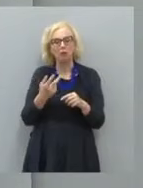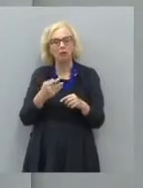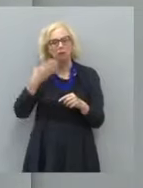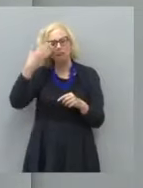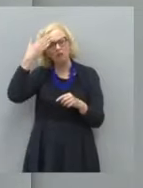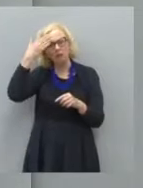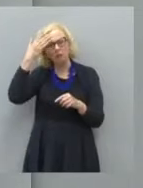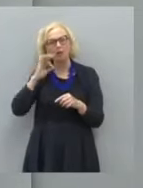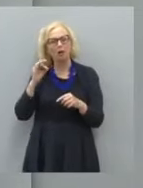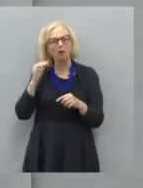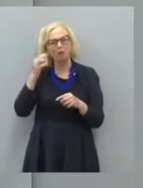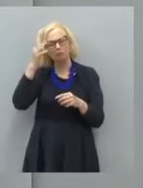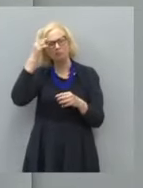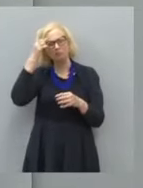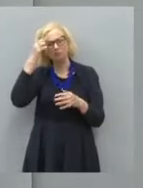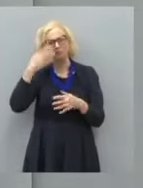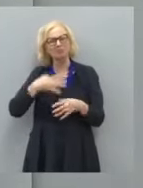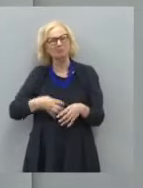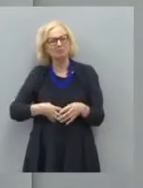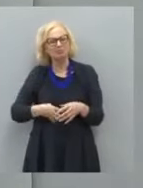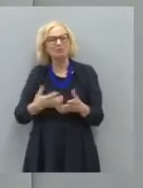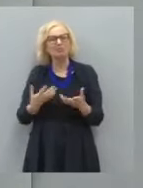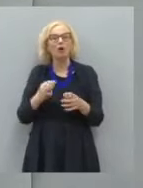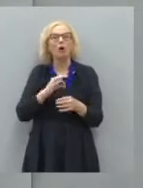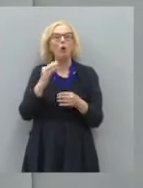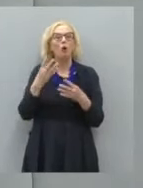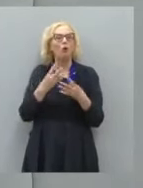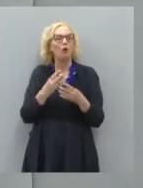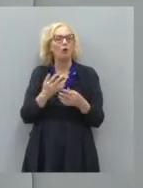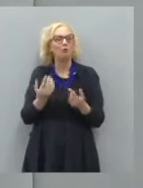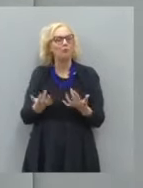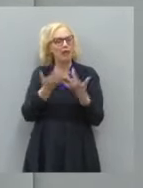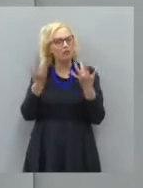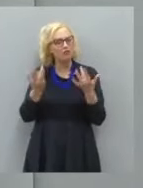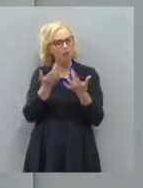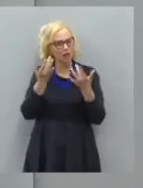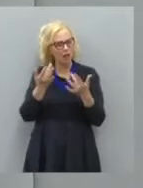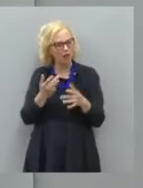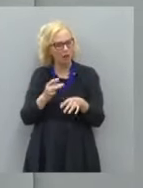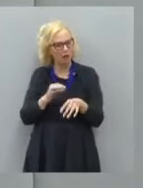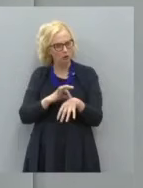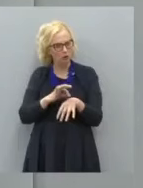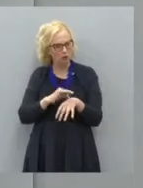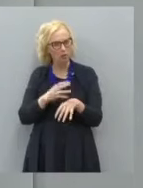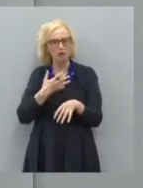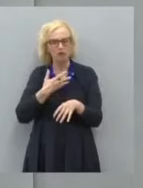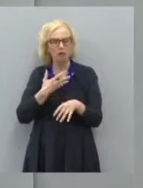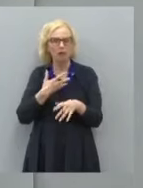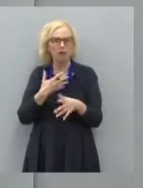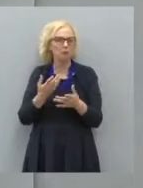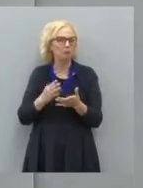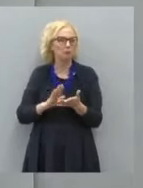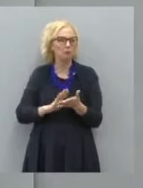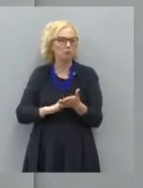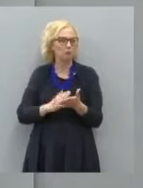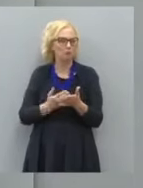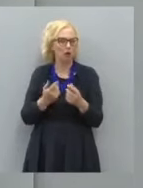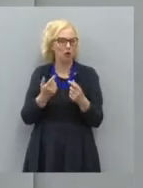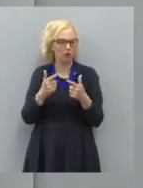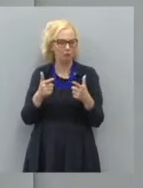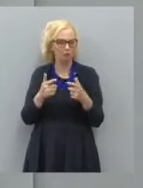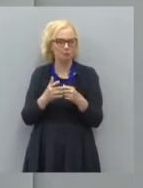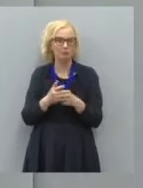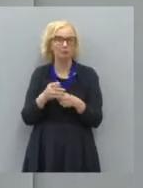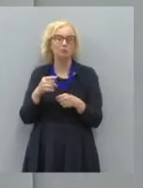sente un po male o abbia dei sintomi estremamente sfumati quindi anche questo è un messaggio forte da dare per ed è un motivo per